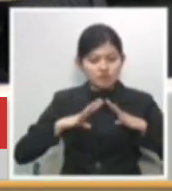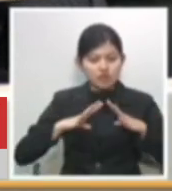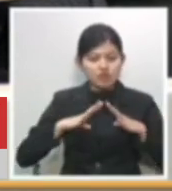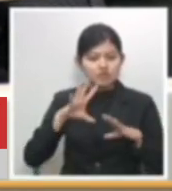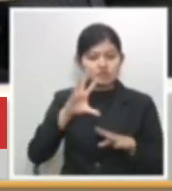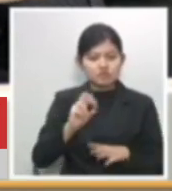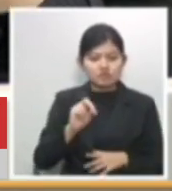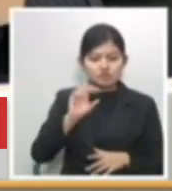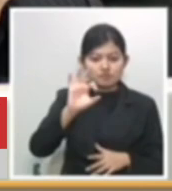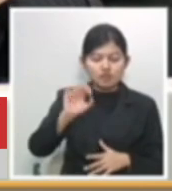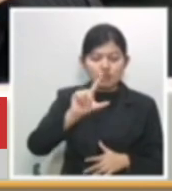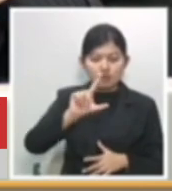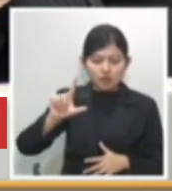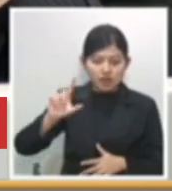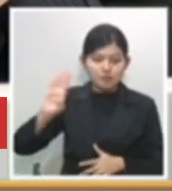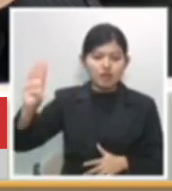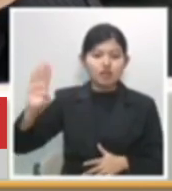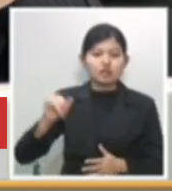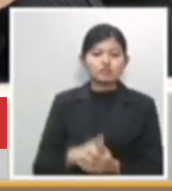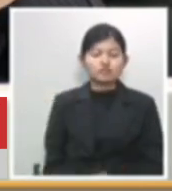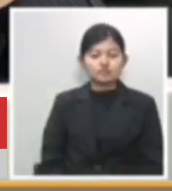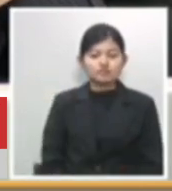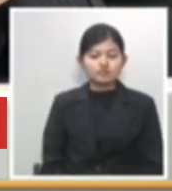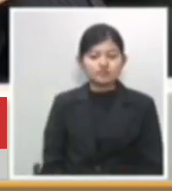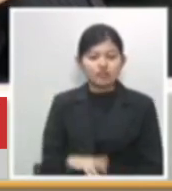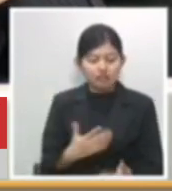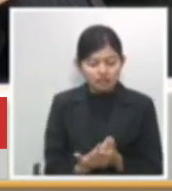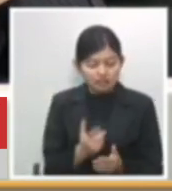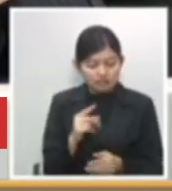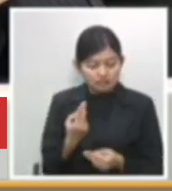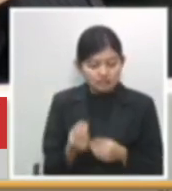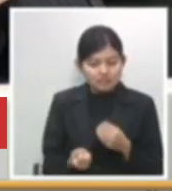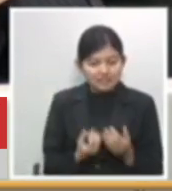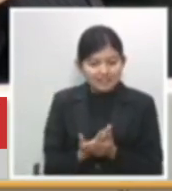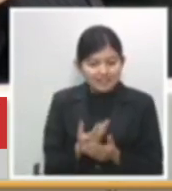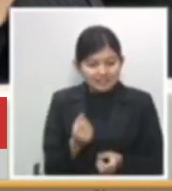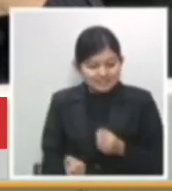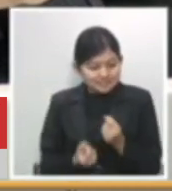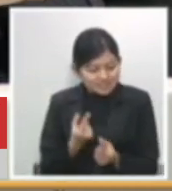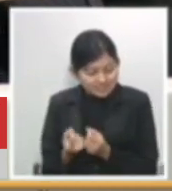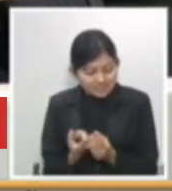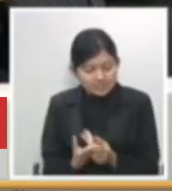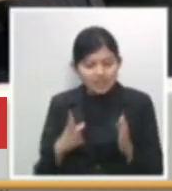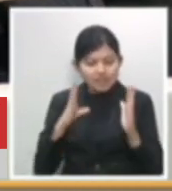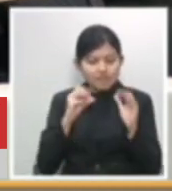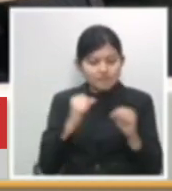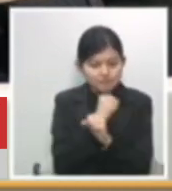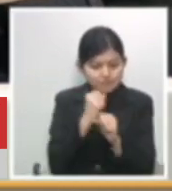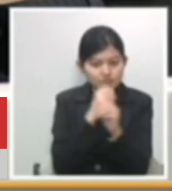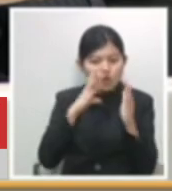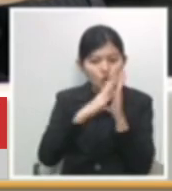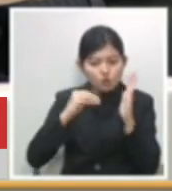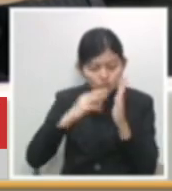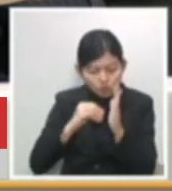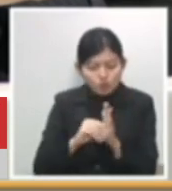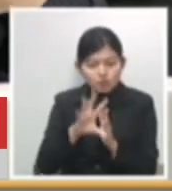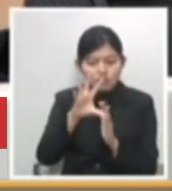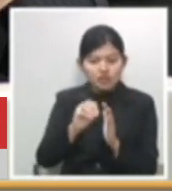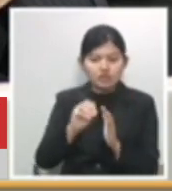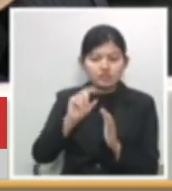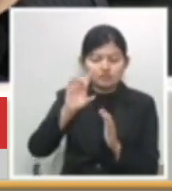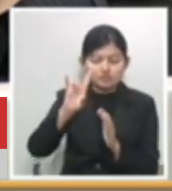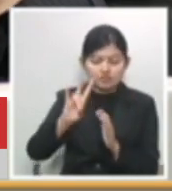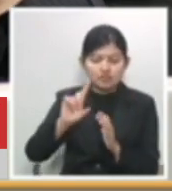านบาทเศษมีค่าใช้จ่ายในการฝึกอบรมสัมมนา57ล้านบาทเศษท่านประธาน